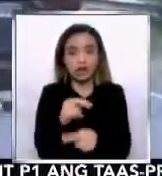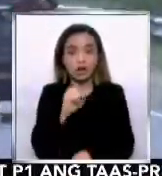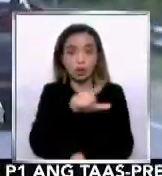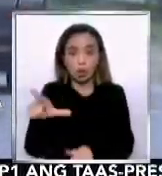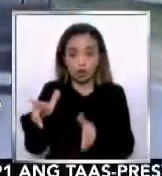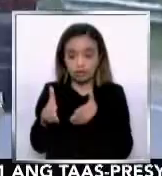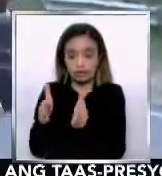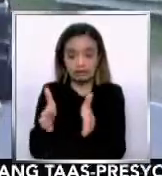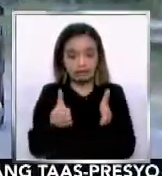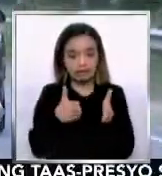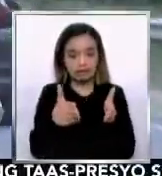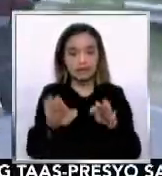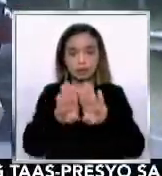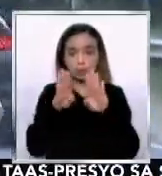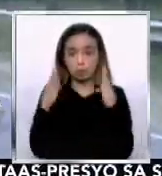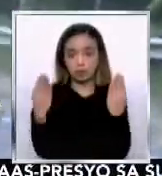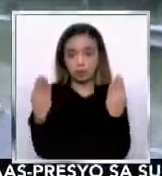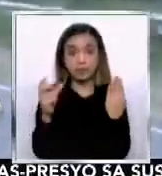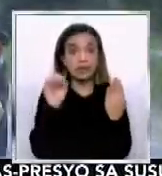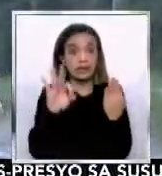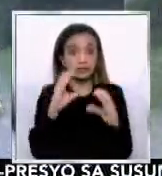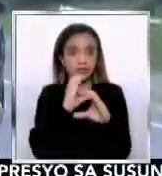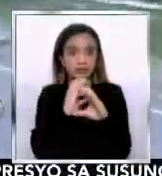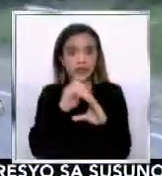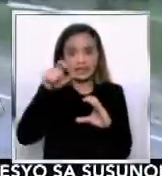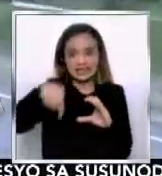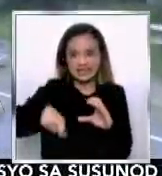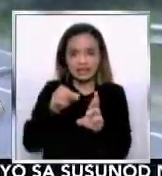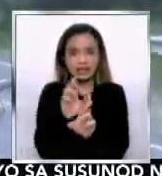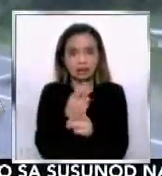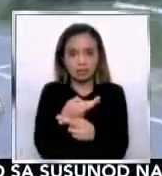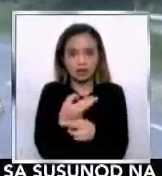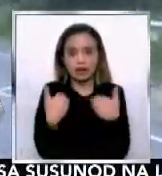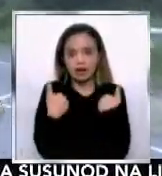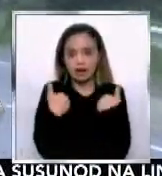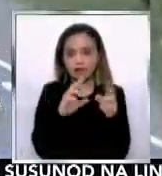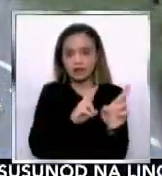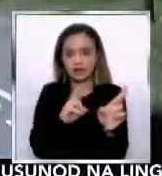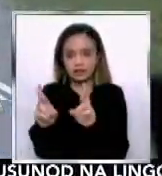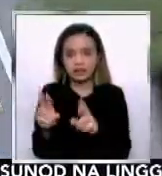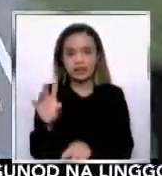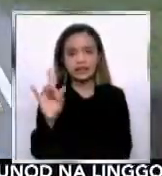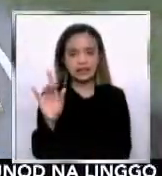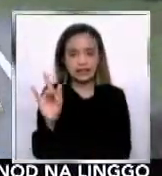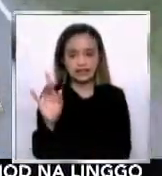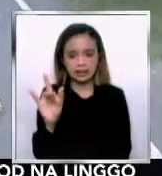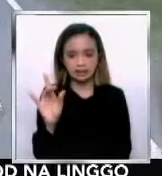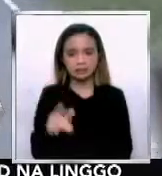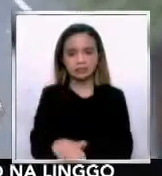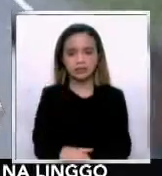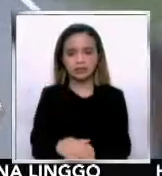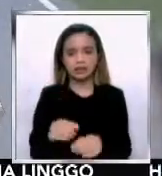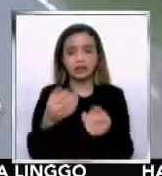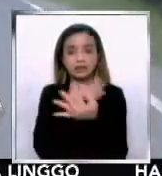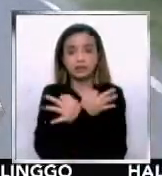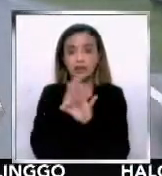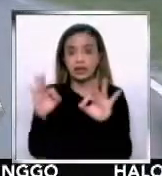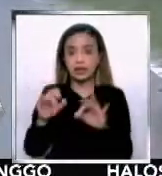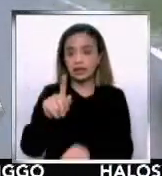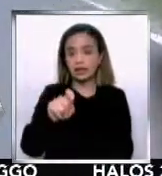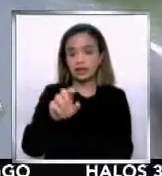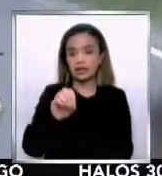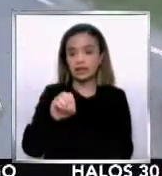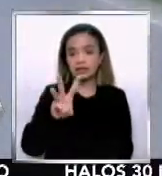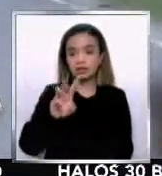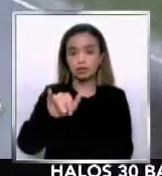Sakaling sasakyan ang biglang kailangan kumpunihin, may naka-standby na 18 tow truck. Libre ang towing hanggang alas 6 ng umaga ng